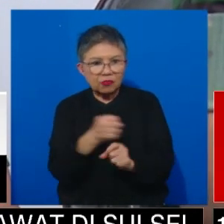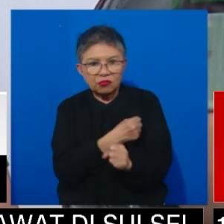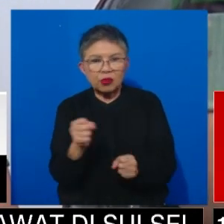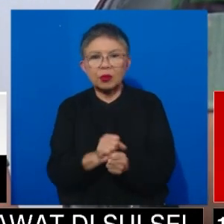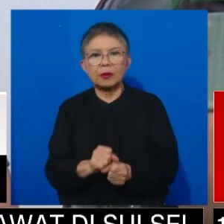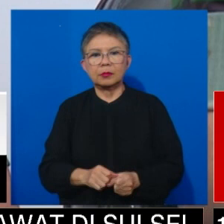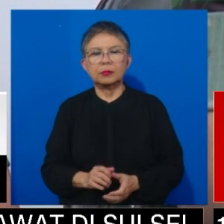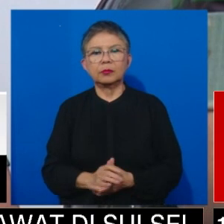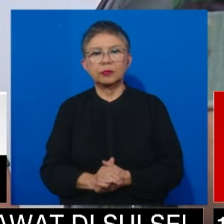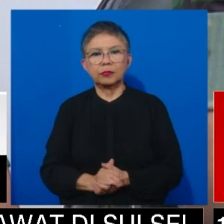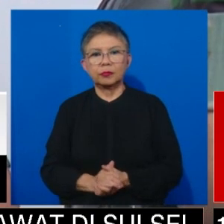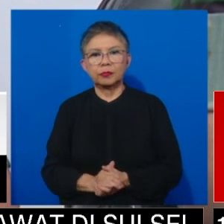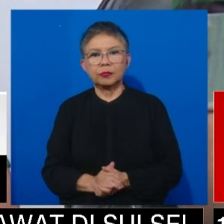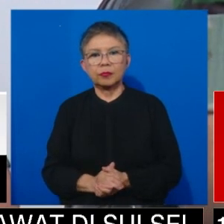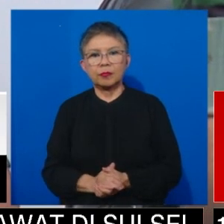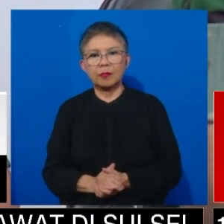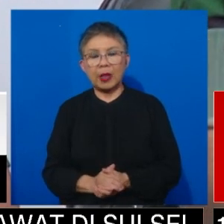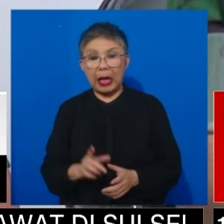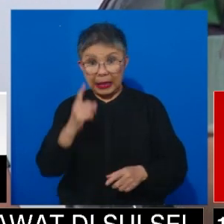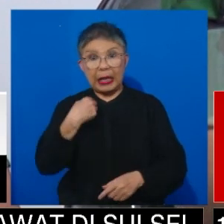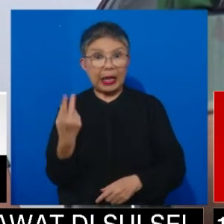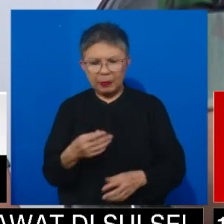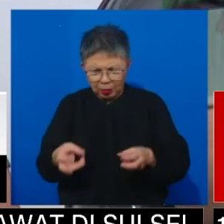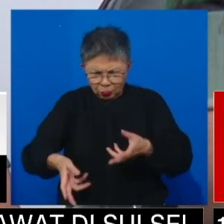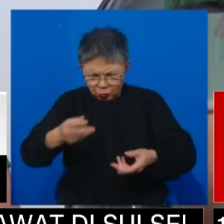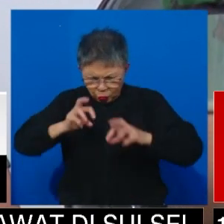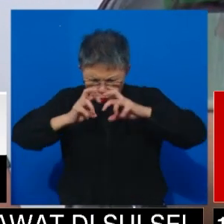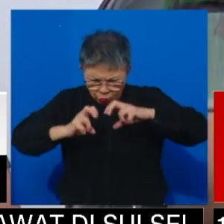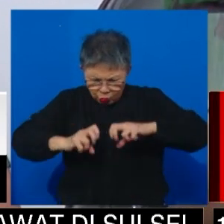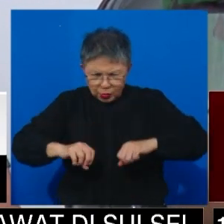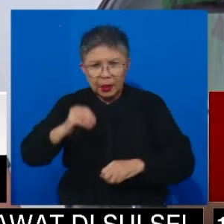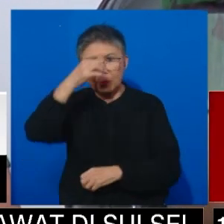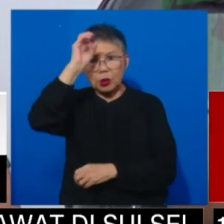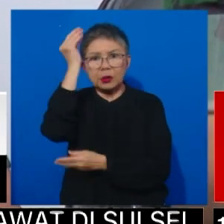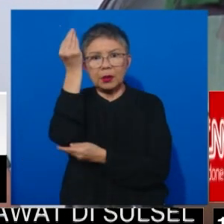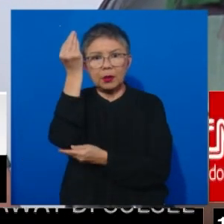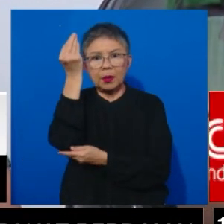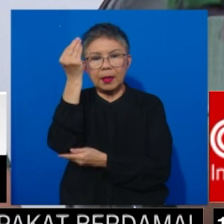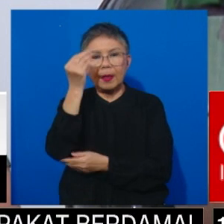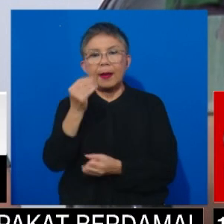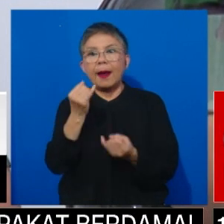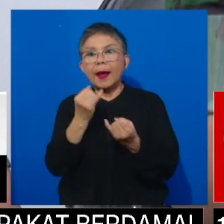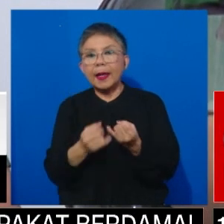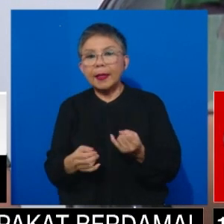Dan setelah dilakukan pengembangan oleh Polda Metro Jaya, akhirnya